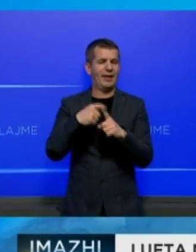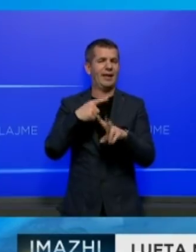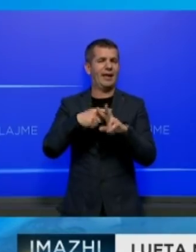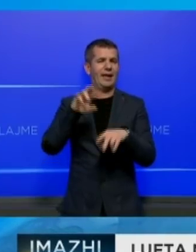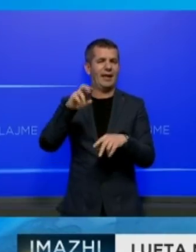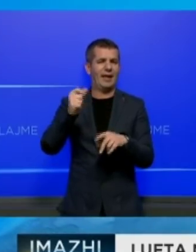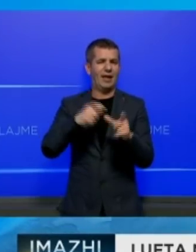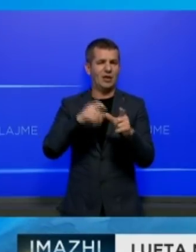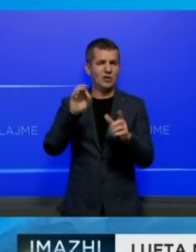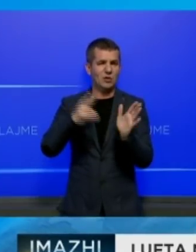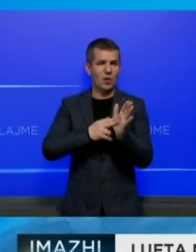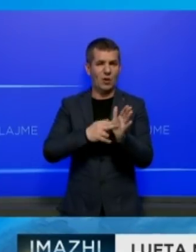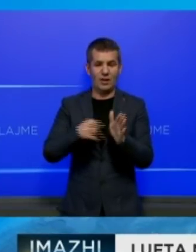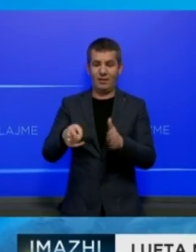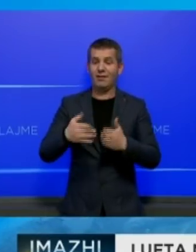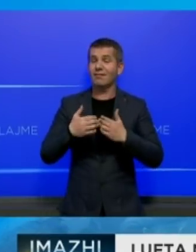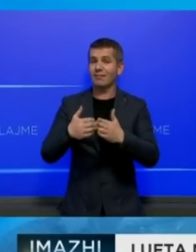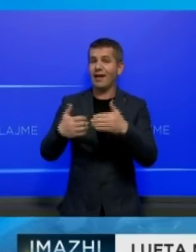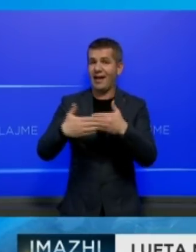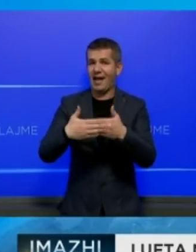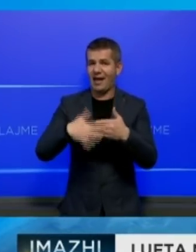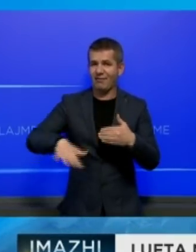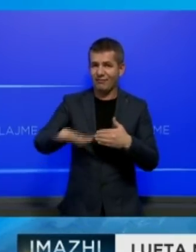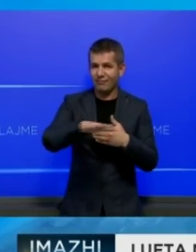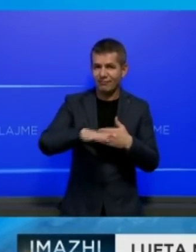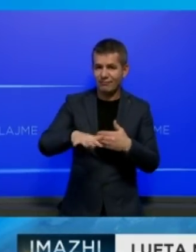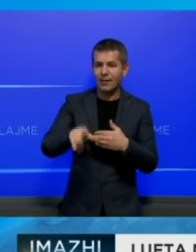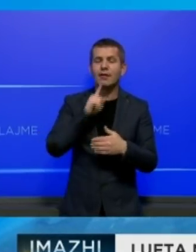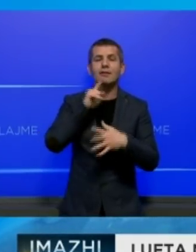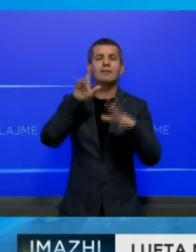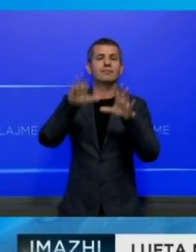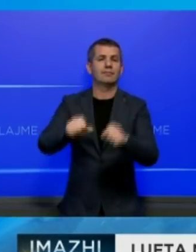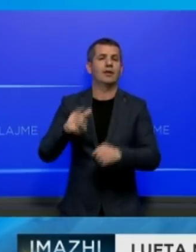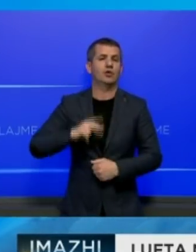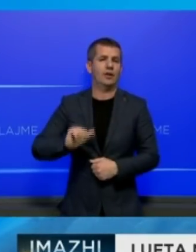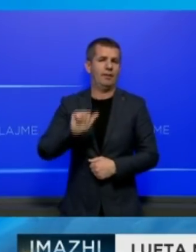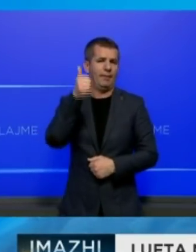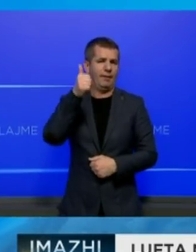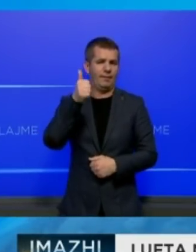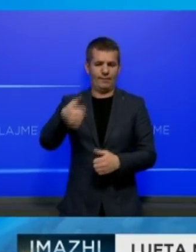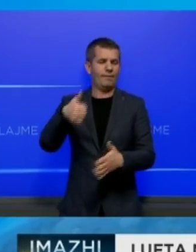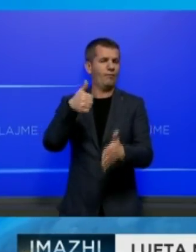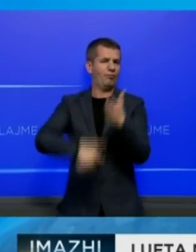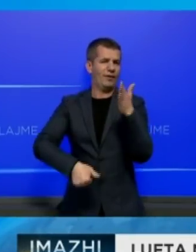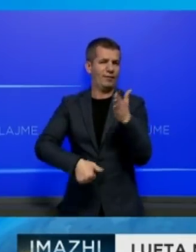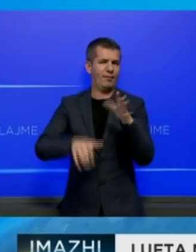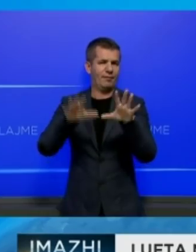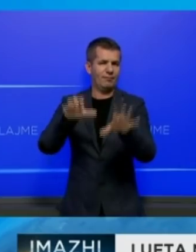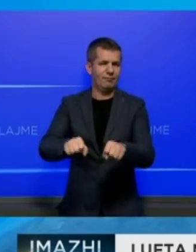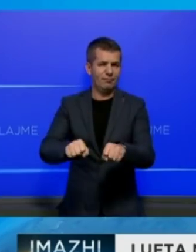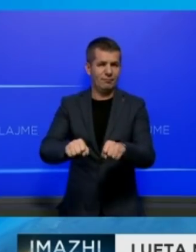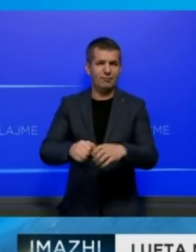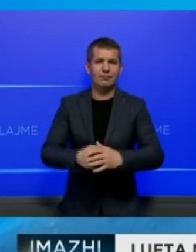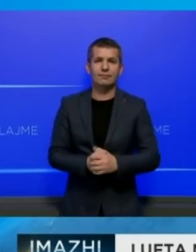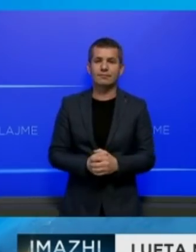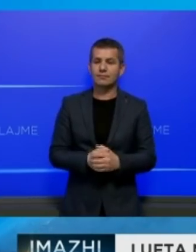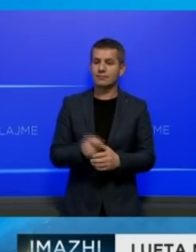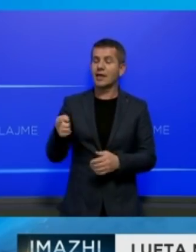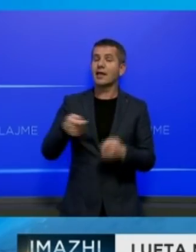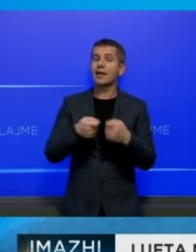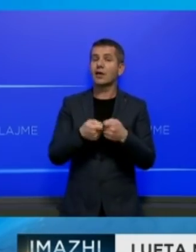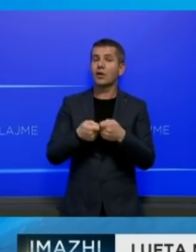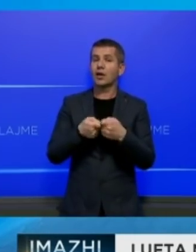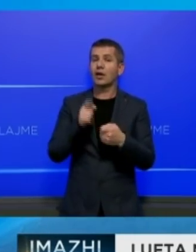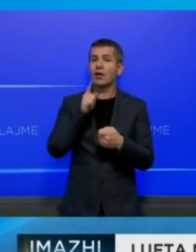lokal. Është qyteti i parë i madh Ukrainas që është pushtuar që nga fillimi i ofenzivës ruse. Ndërkohë mësohet se organizatorët